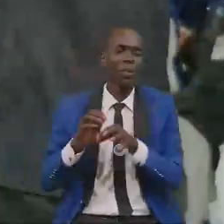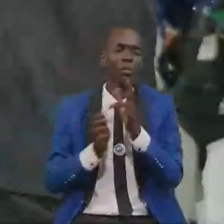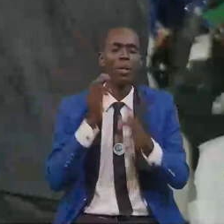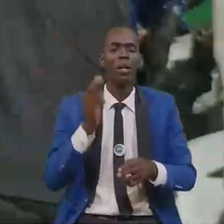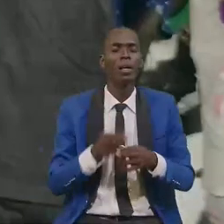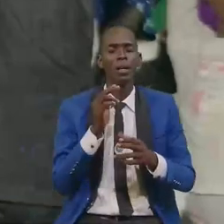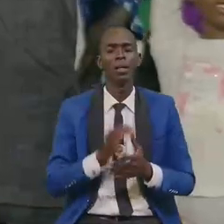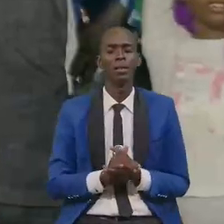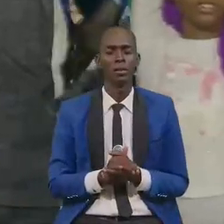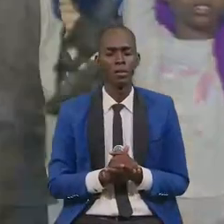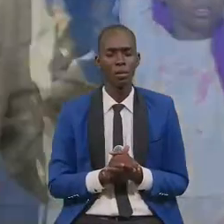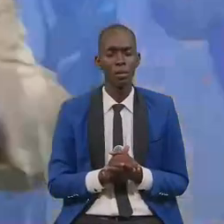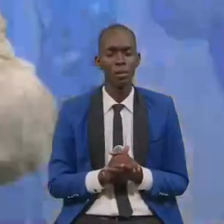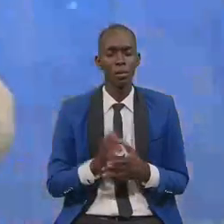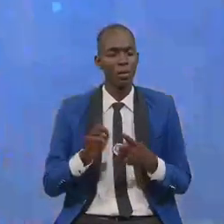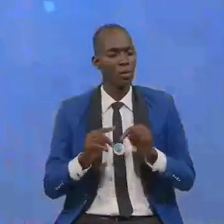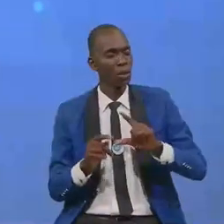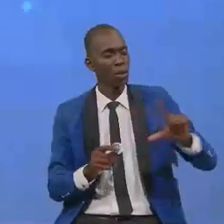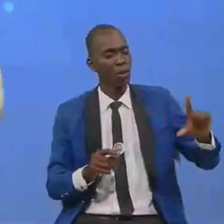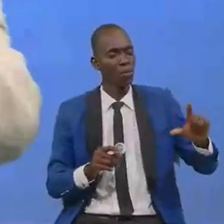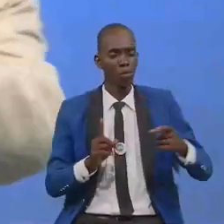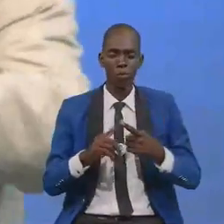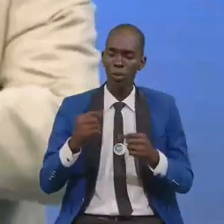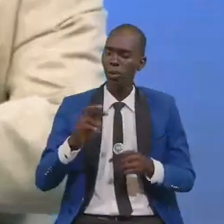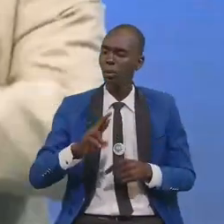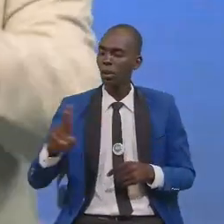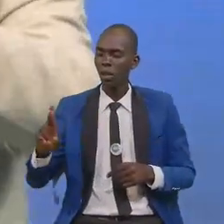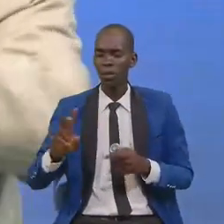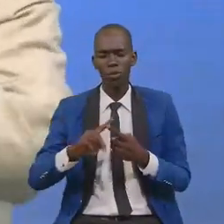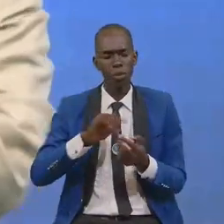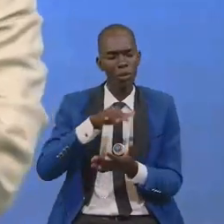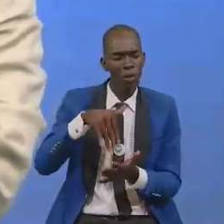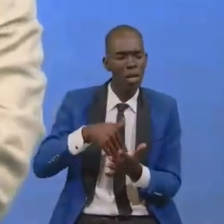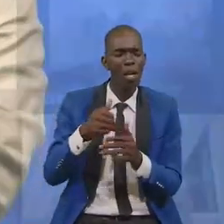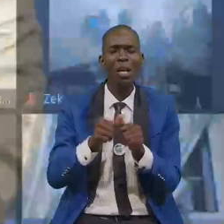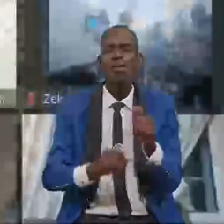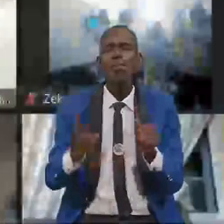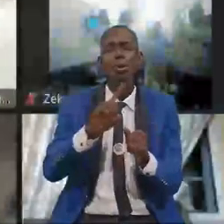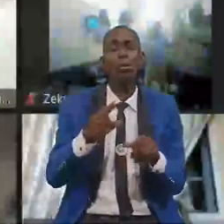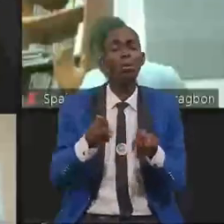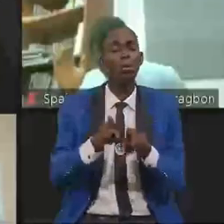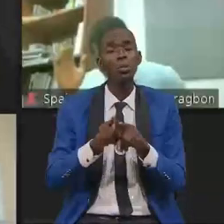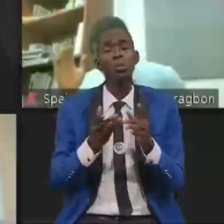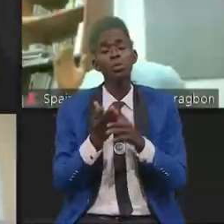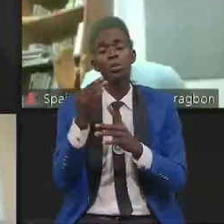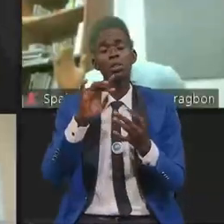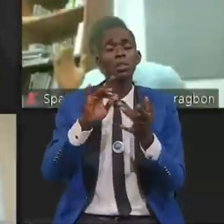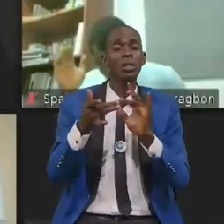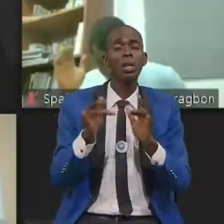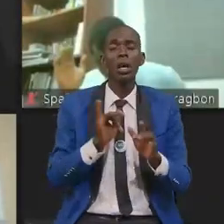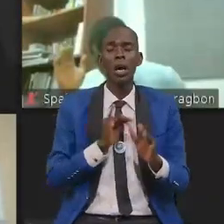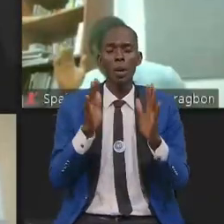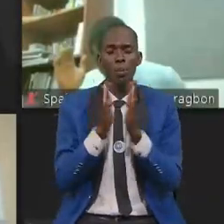de Jésus à gauche à droite au milieu partout en ligne je prie que